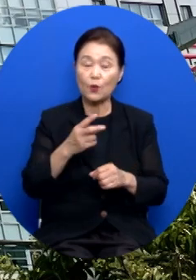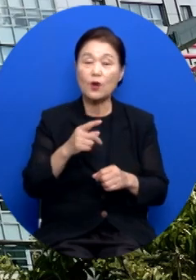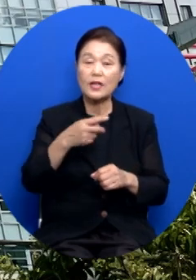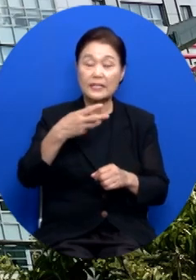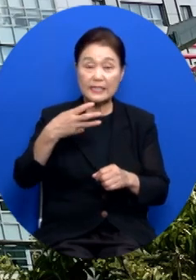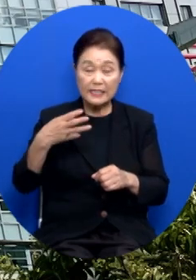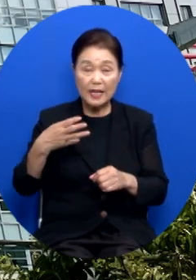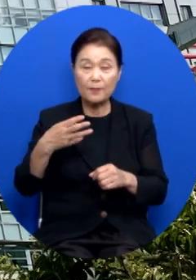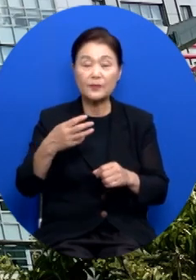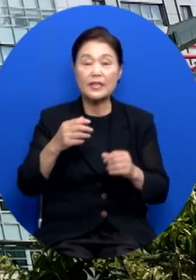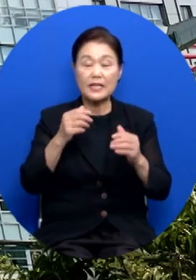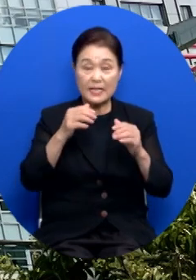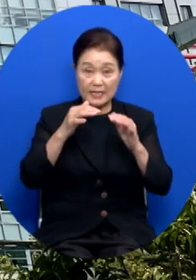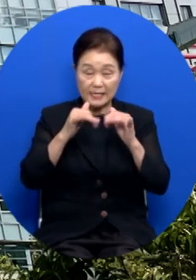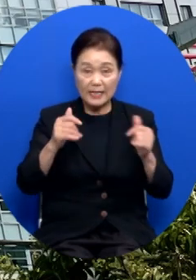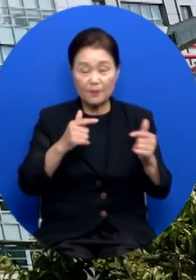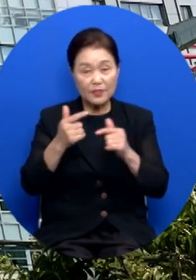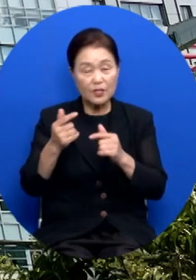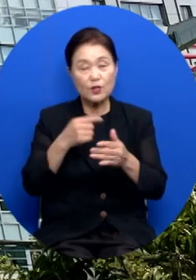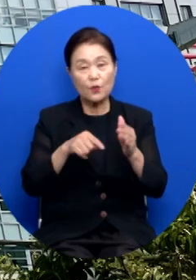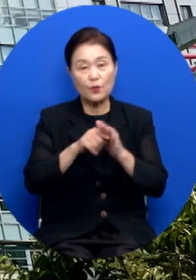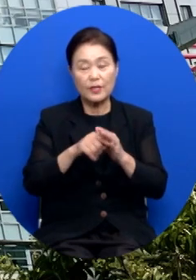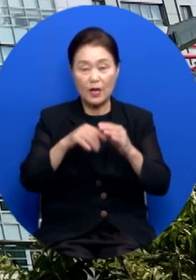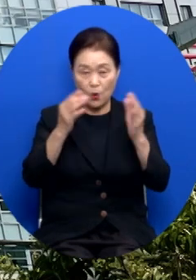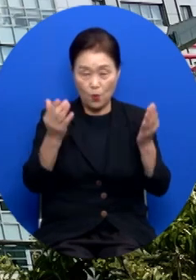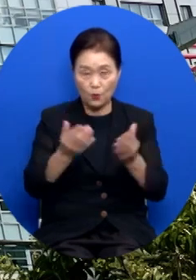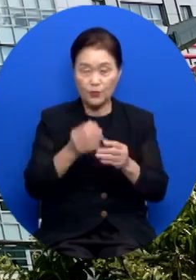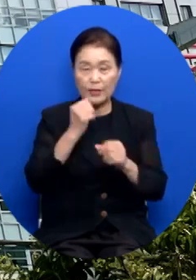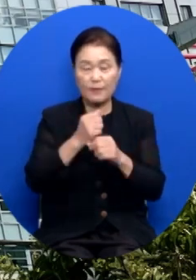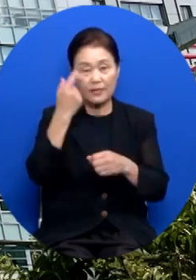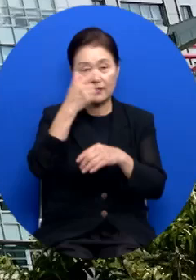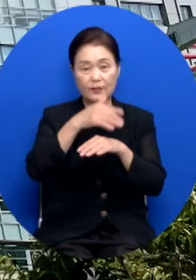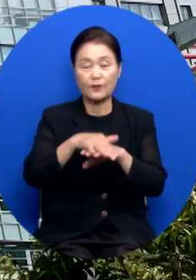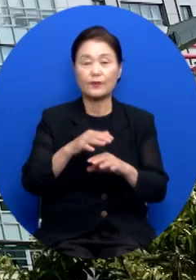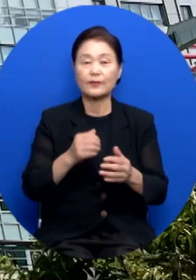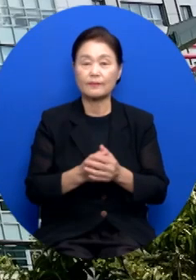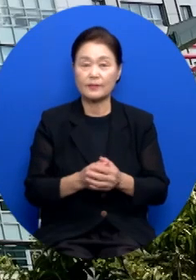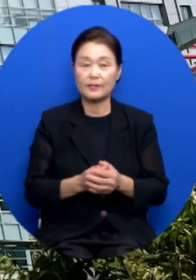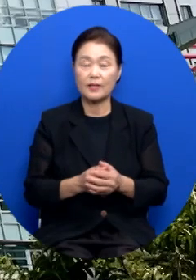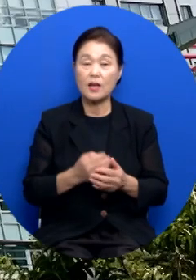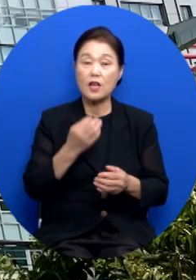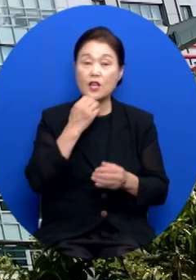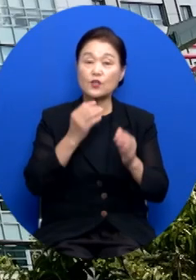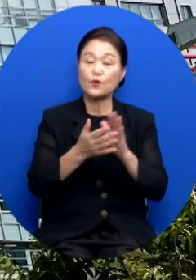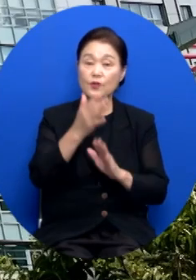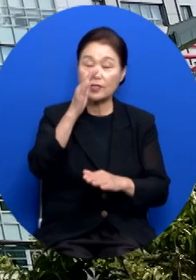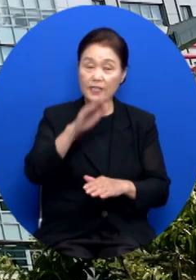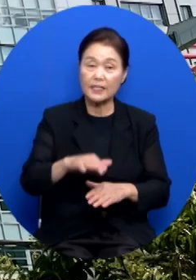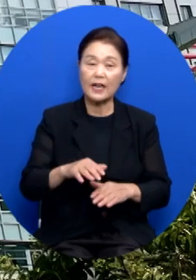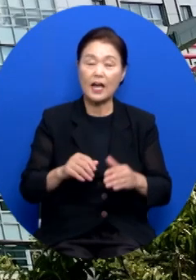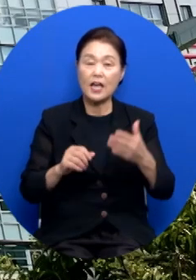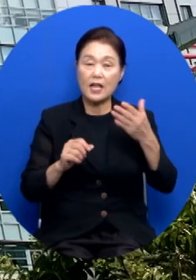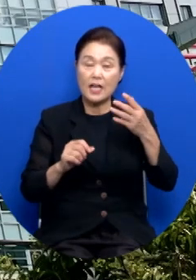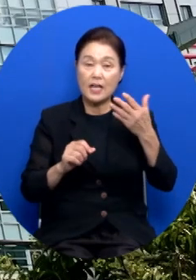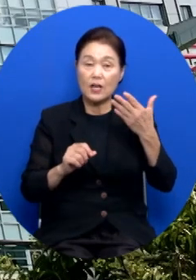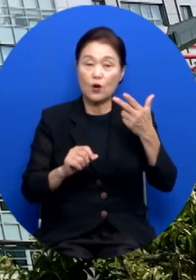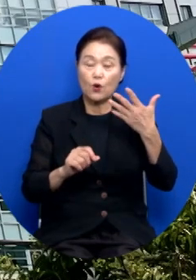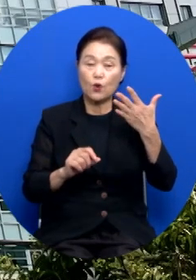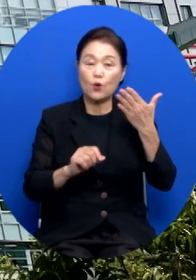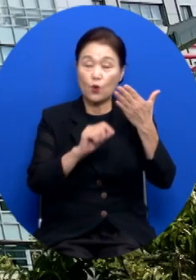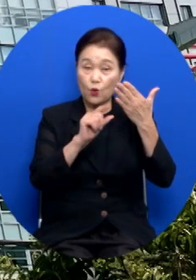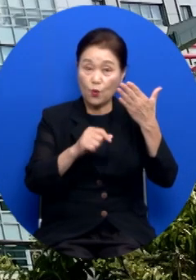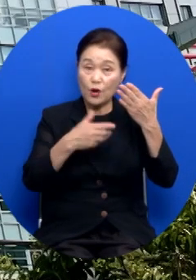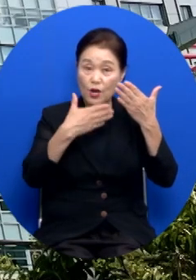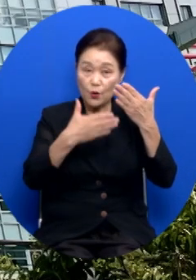3세대 공동체를 만들어갈 예정입니다. 서울시가 오는 9일 장기기증의